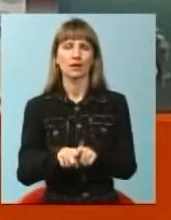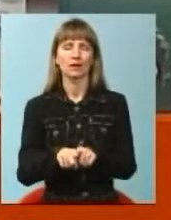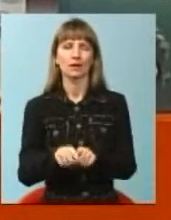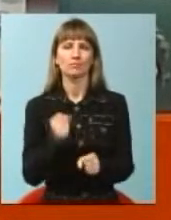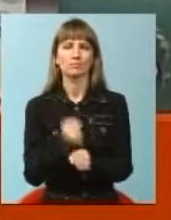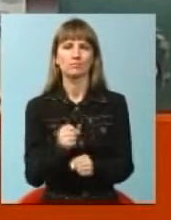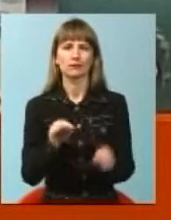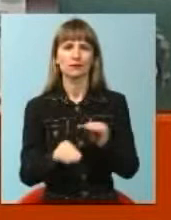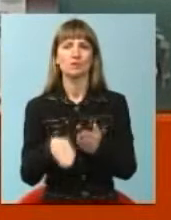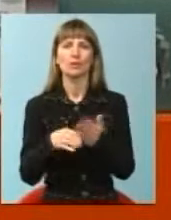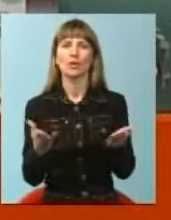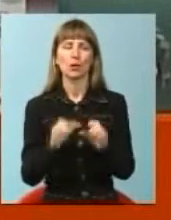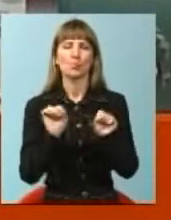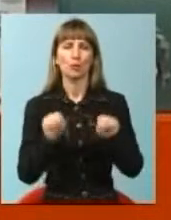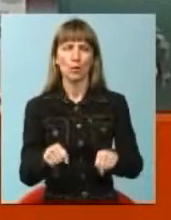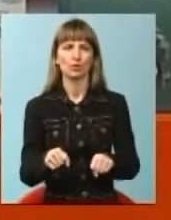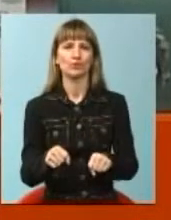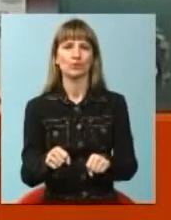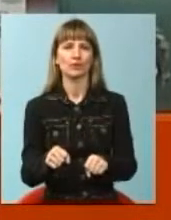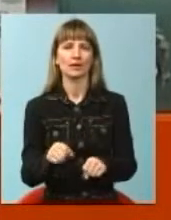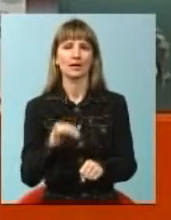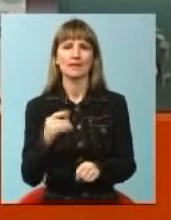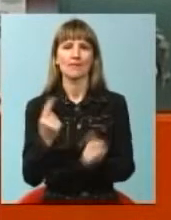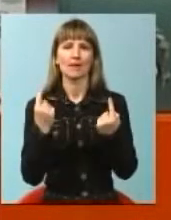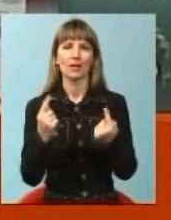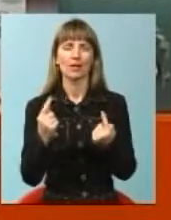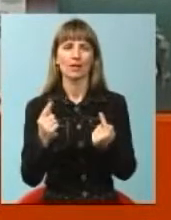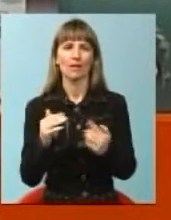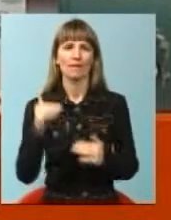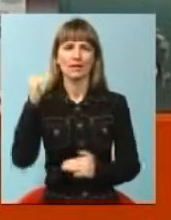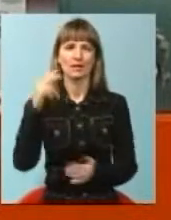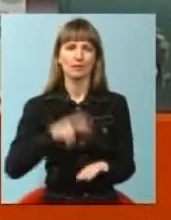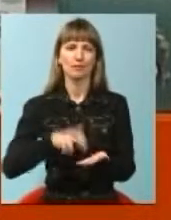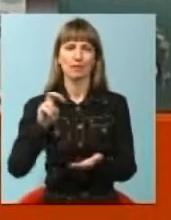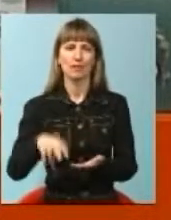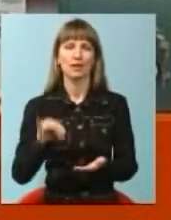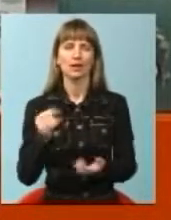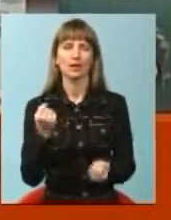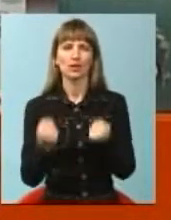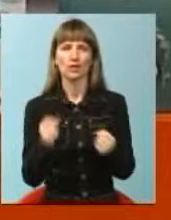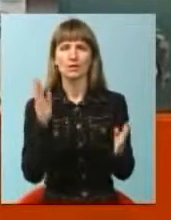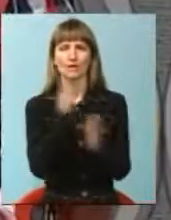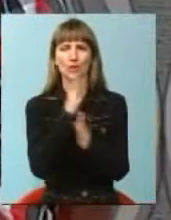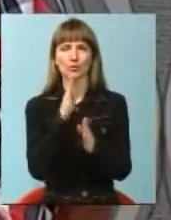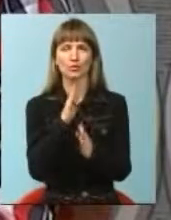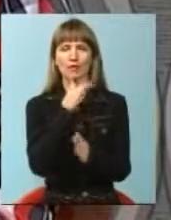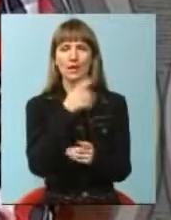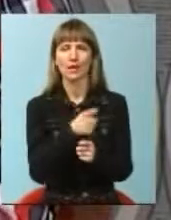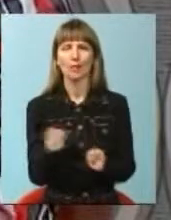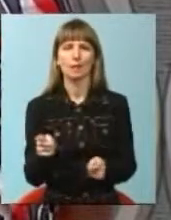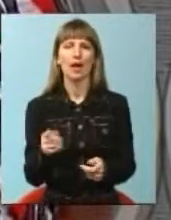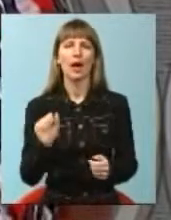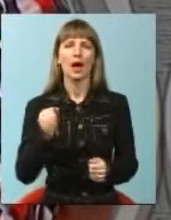пристрій, за допомогою якого можна вже з великої висоти стрибнути та триматися певний час у повітрі. Так,